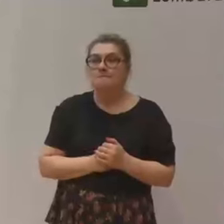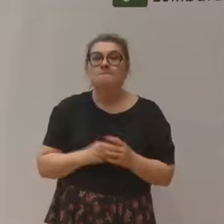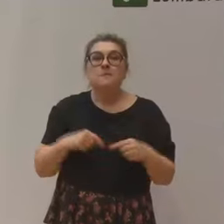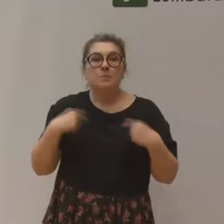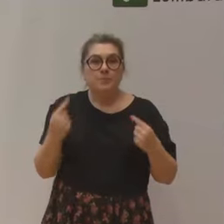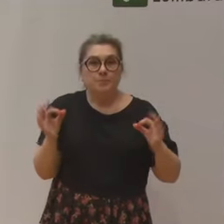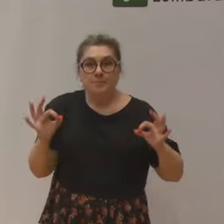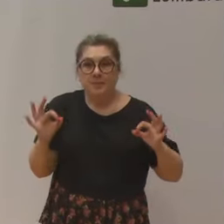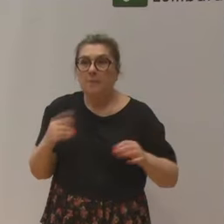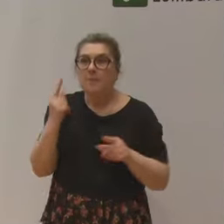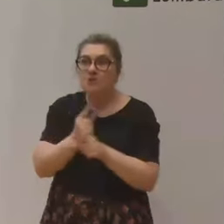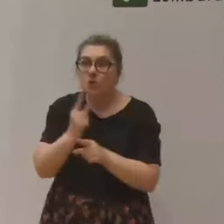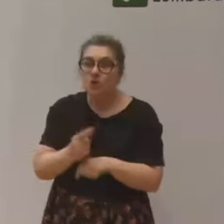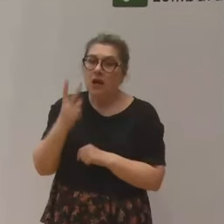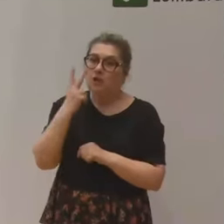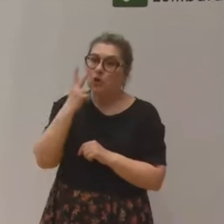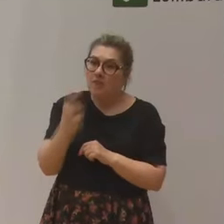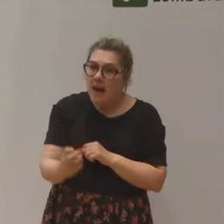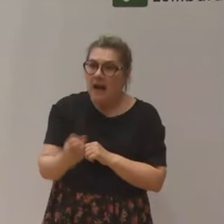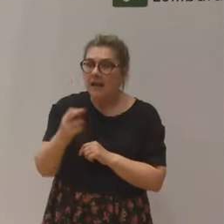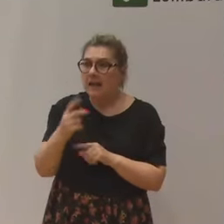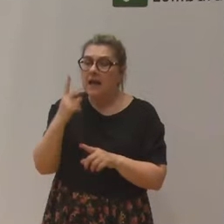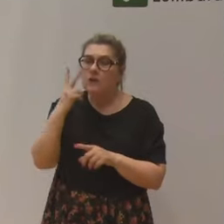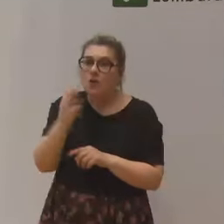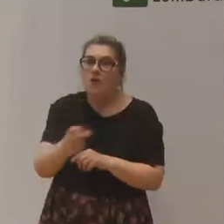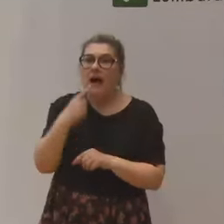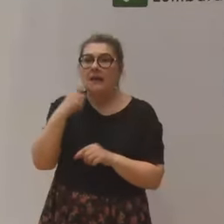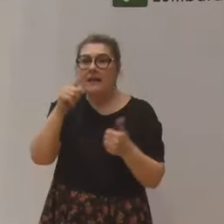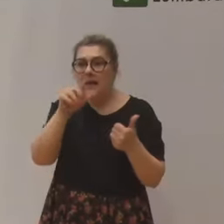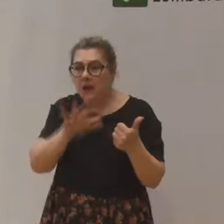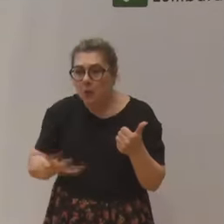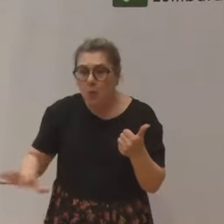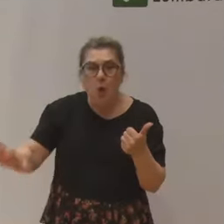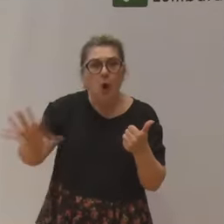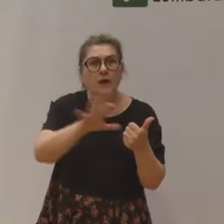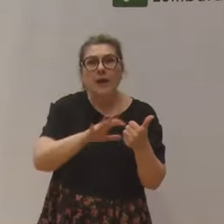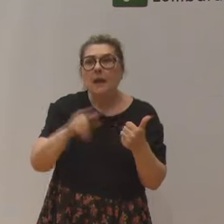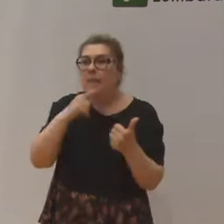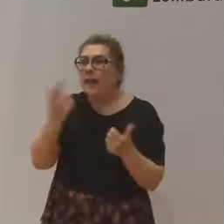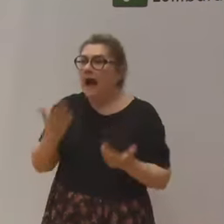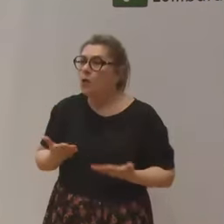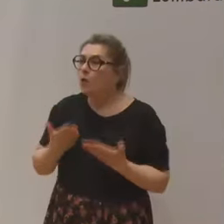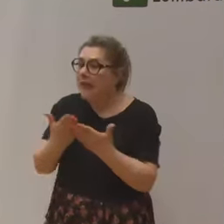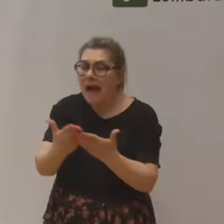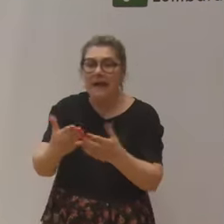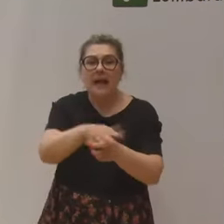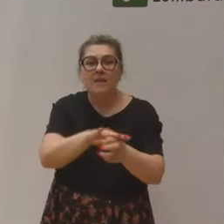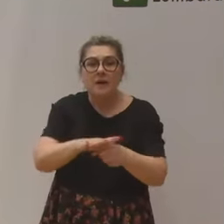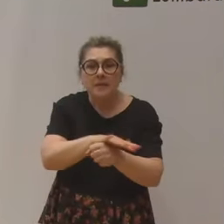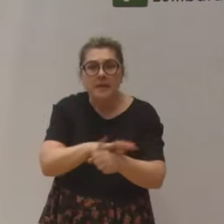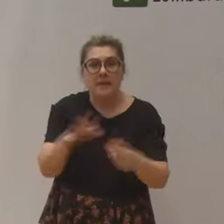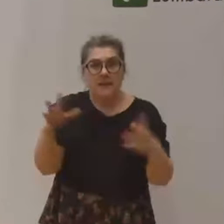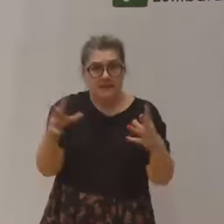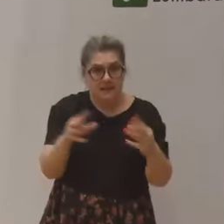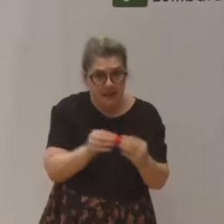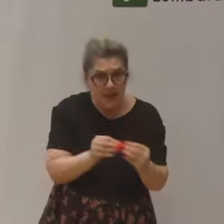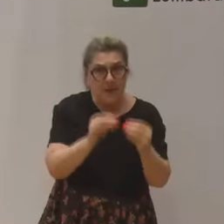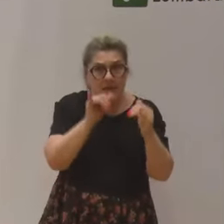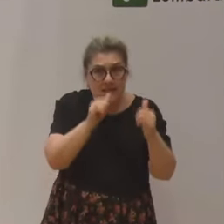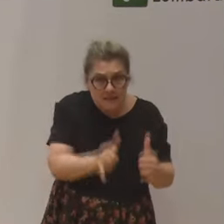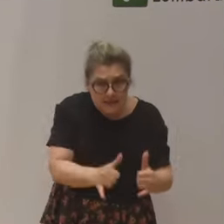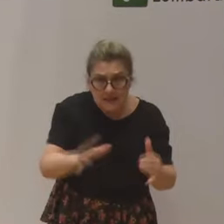bisogna trovare dei luoghi per aiutare le famiglie a stare insieme coinvolgendo